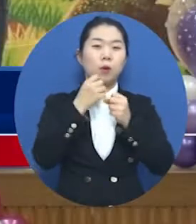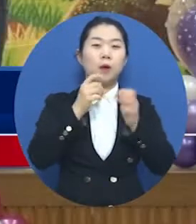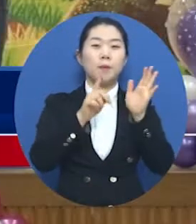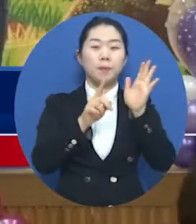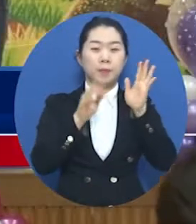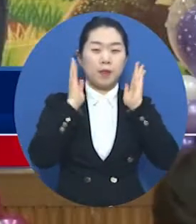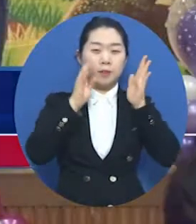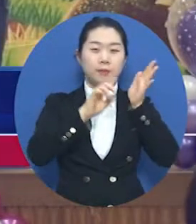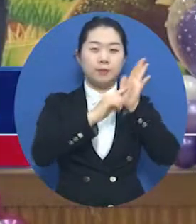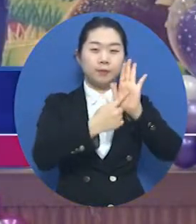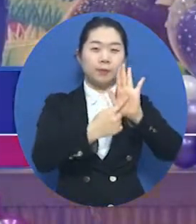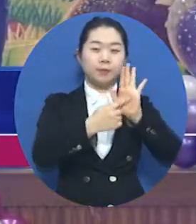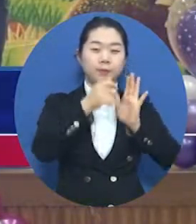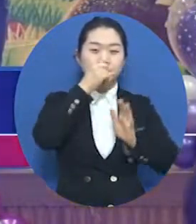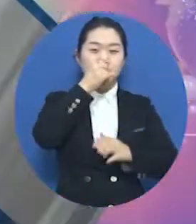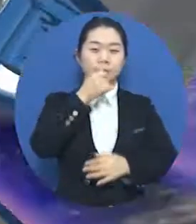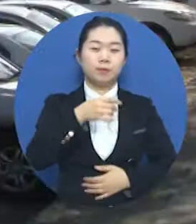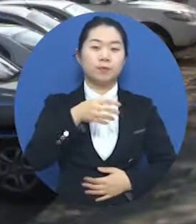발표회를 개최했습니다.